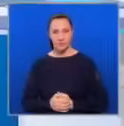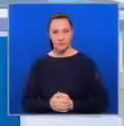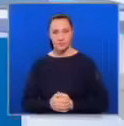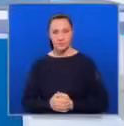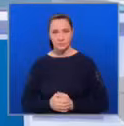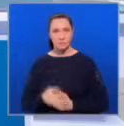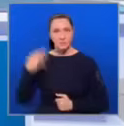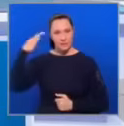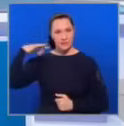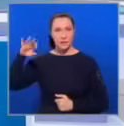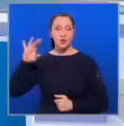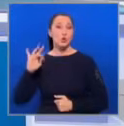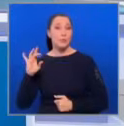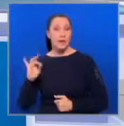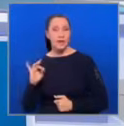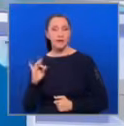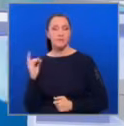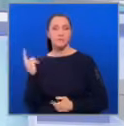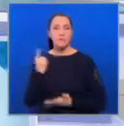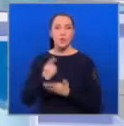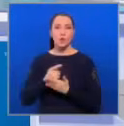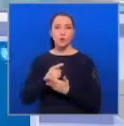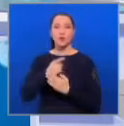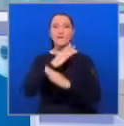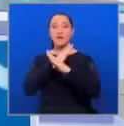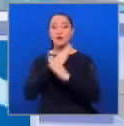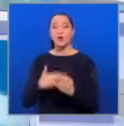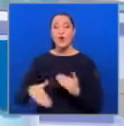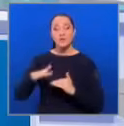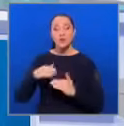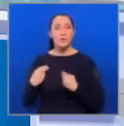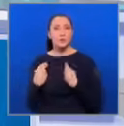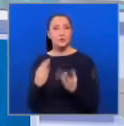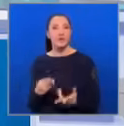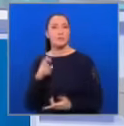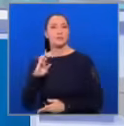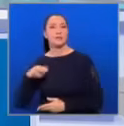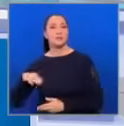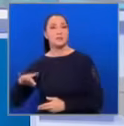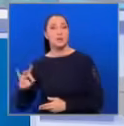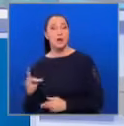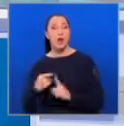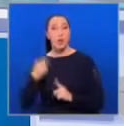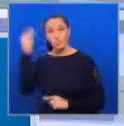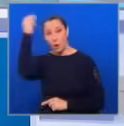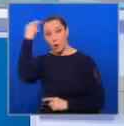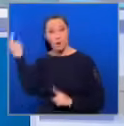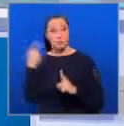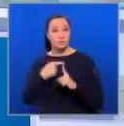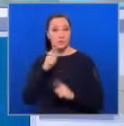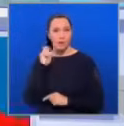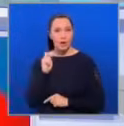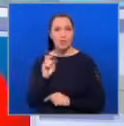филипов президентът румен радев наложи вето върху предоставянето на бронирана транспортна техника от българия за